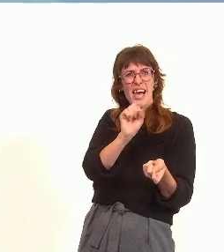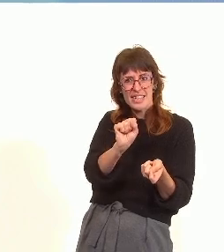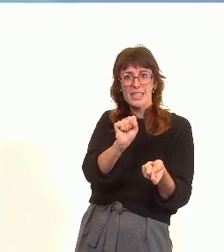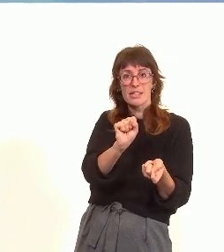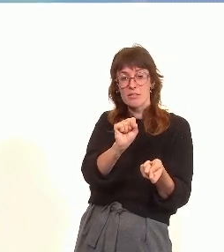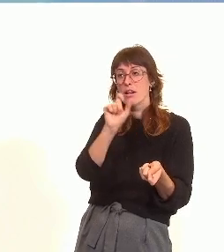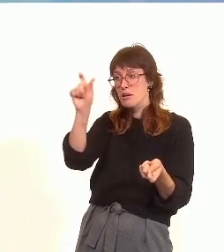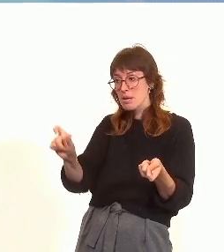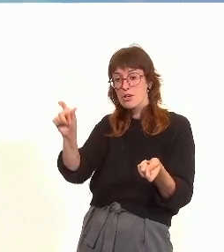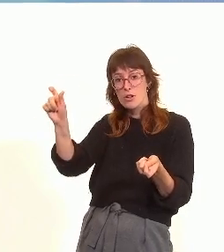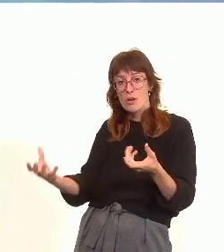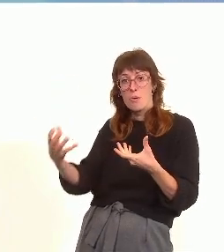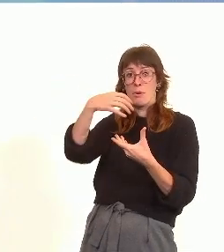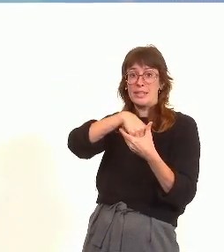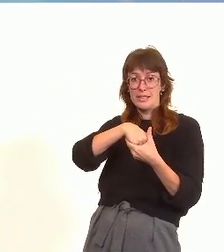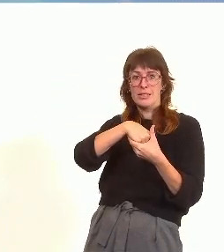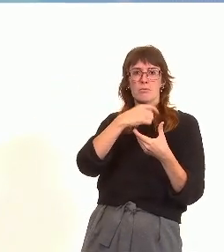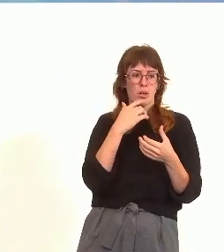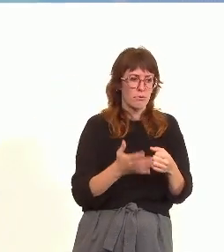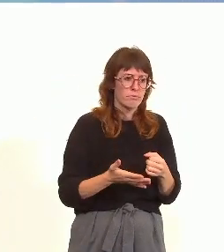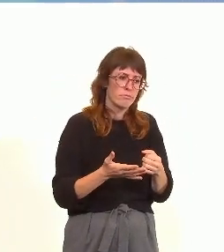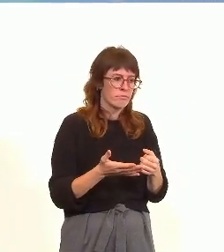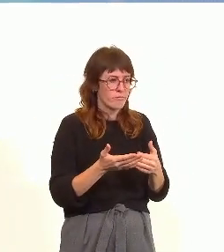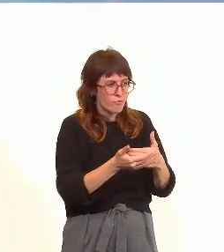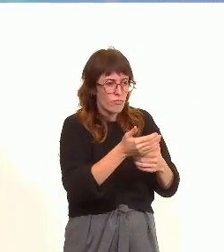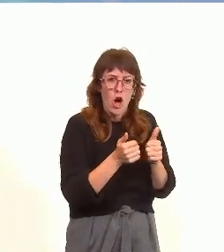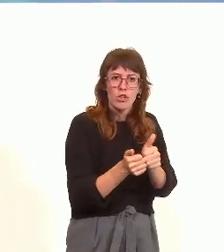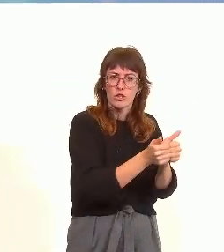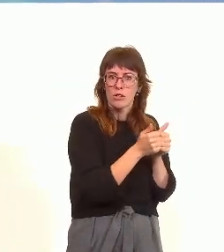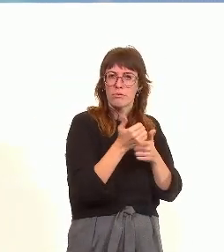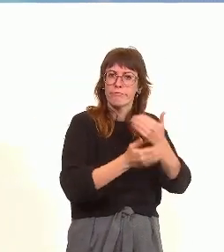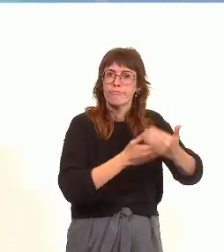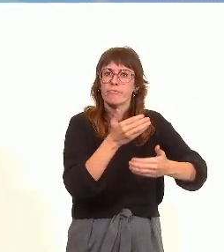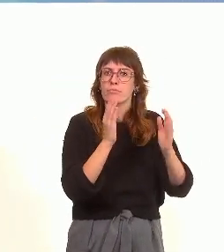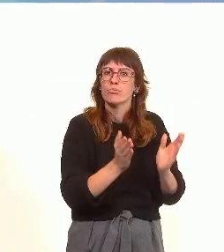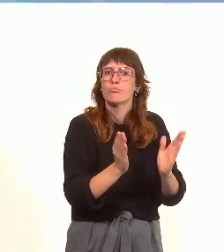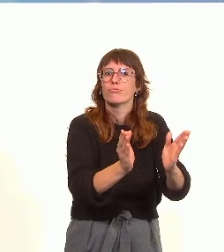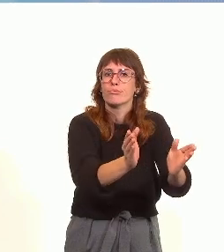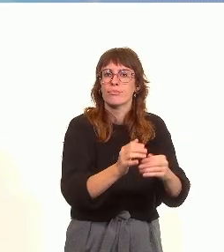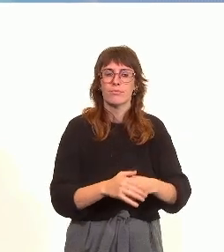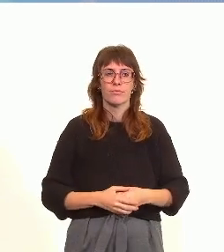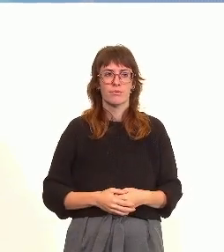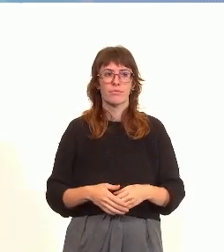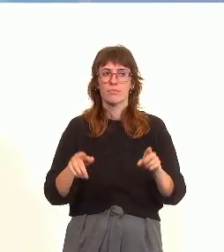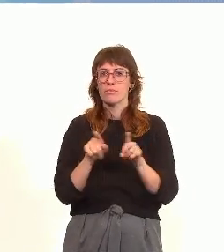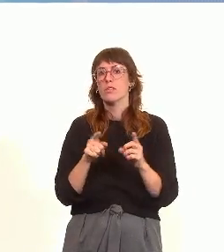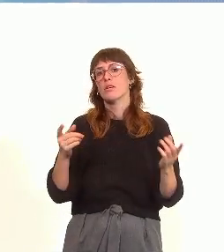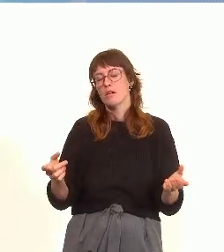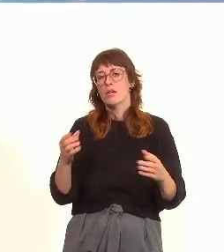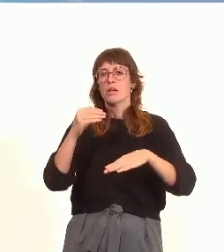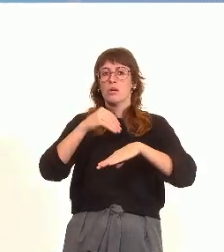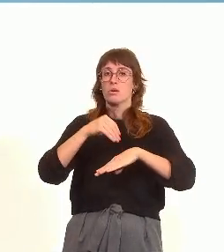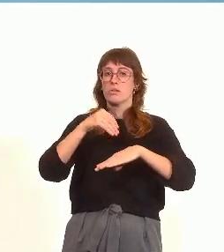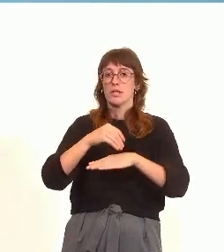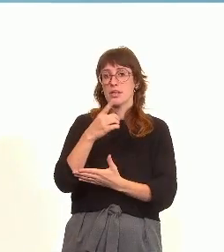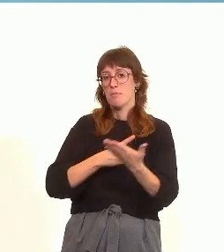de l'action des établissements, du quotidien des professionnels. Mais aussi, on a des feuilles de route plus structurées sur les conseils départementaux de la citoyenneté et l'autonomie, qui